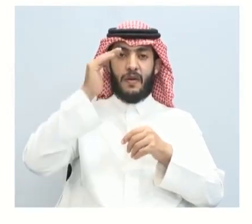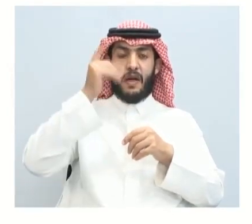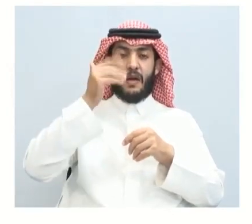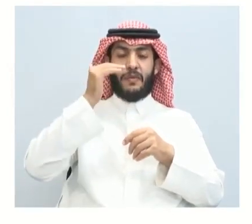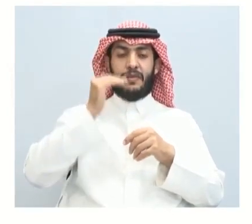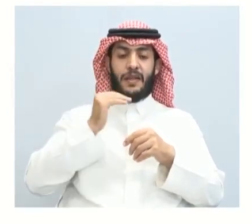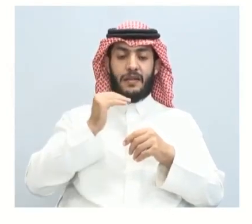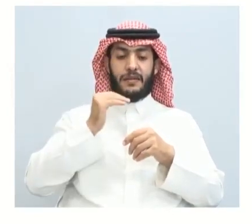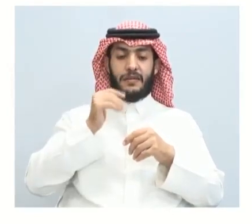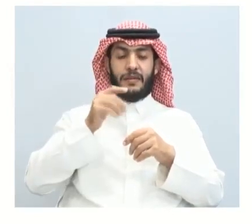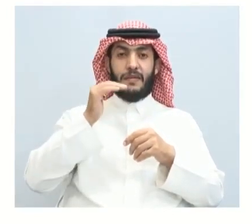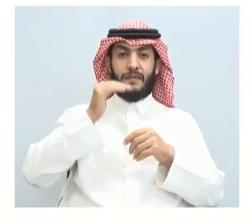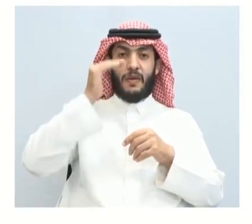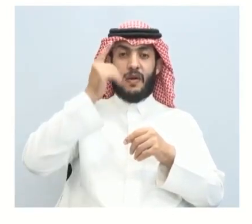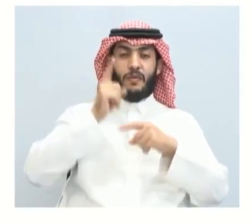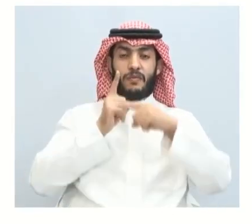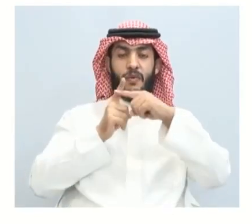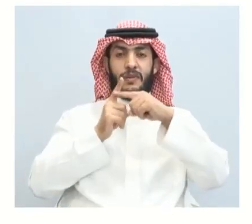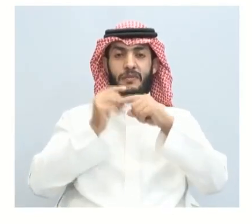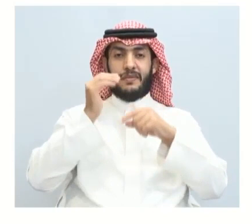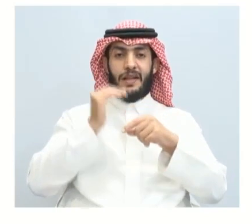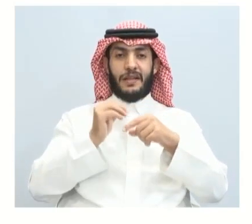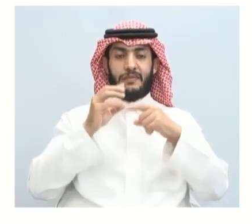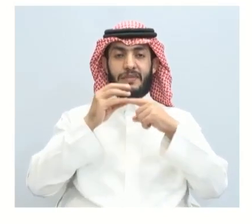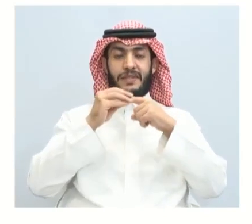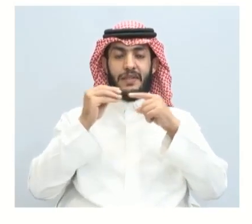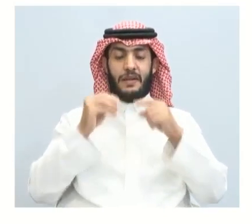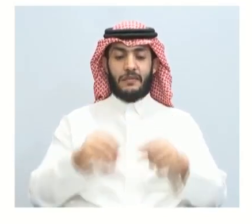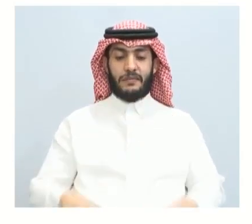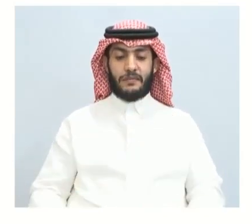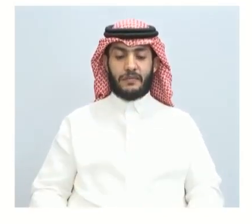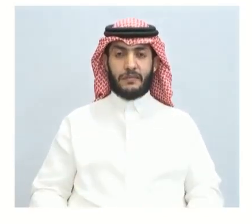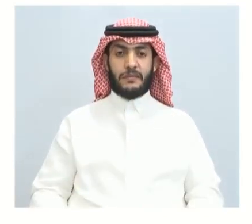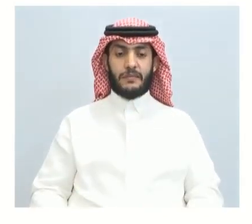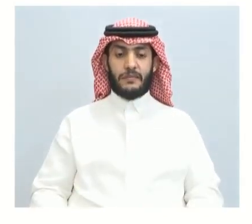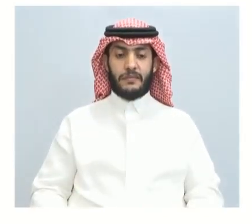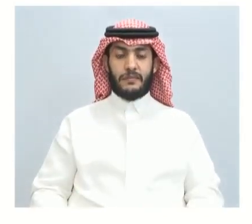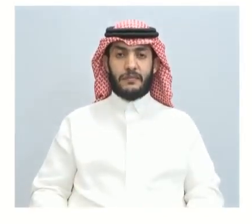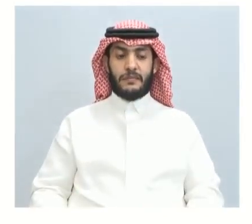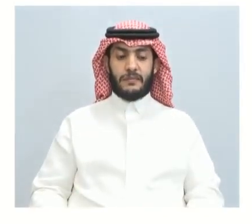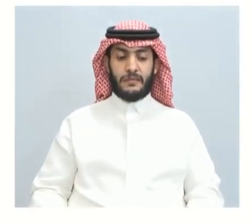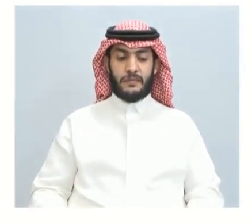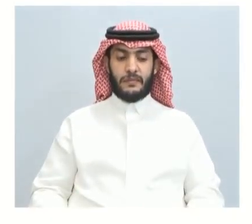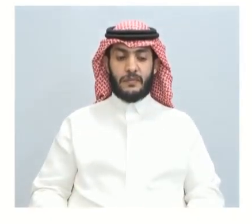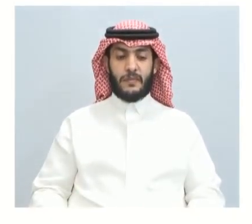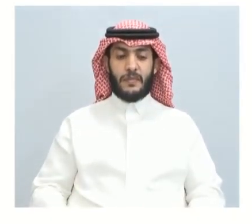الى الاسفل الى الاعلى بيكون موجب والى الاسفل واذا كان سالب بيكون نحو الاسفل اما الضرب بسالب